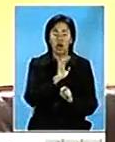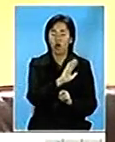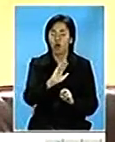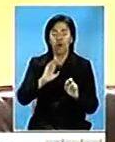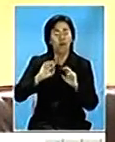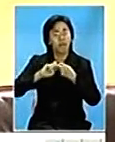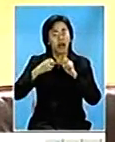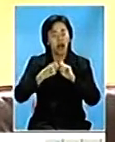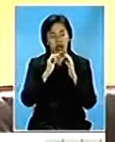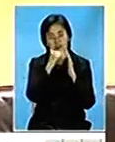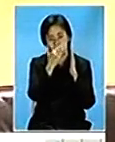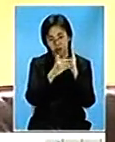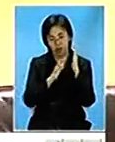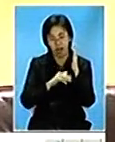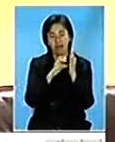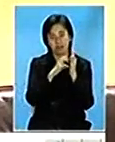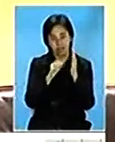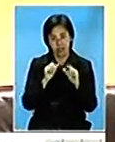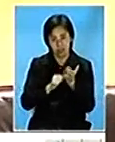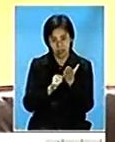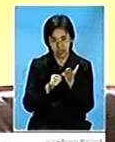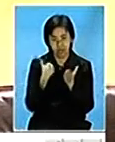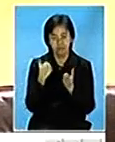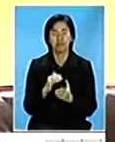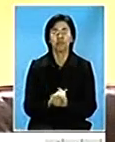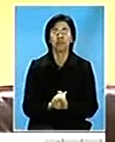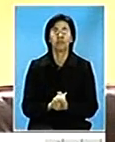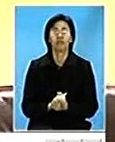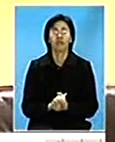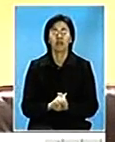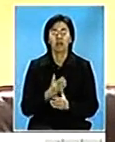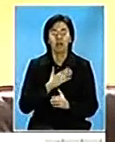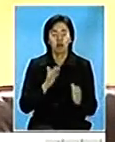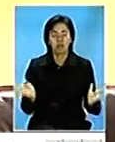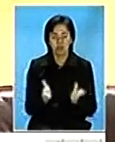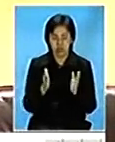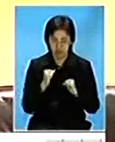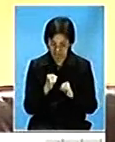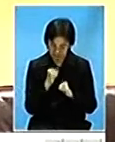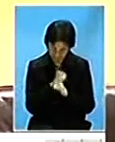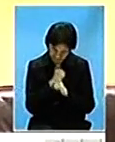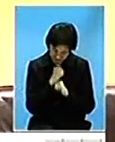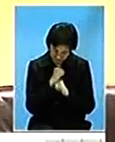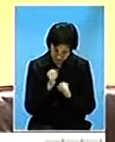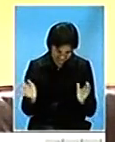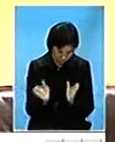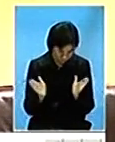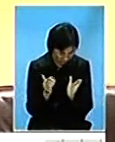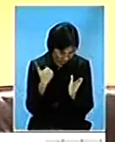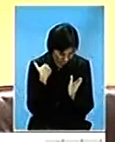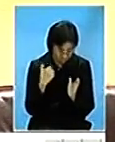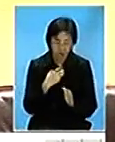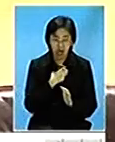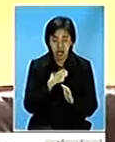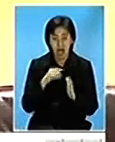ดขึ้นแต่ละภูมิภาคด้วยนะครับก็คงจะต้องมีการส่งเสริมที่เข้มข้นขึ้นก็คงจะให้ทางเขต